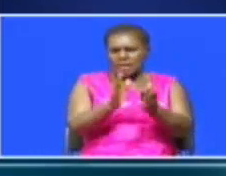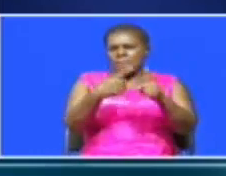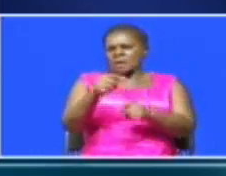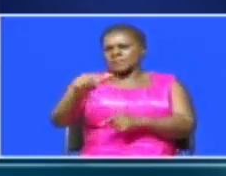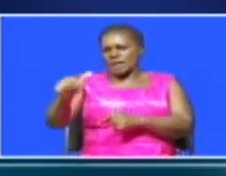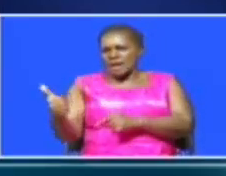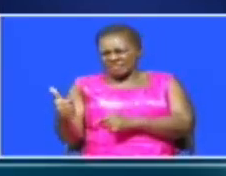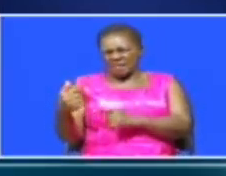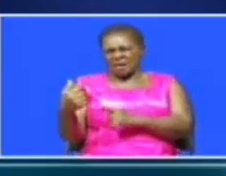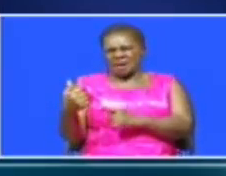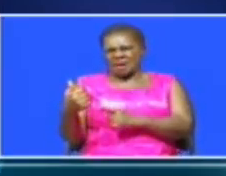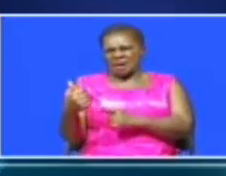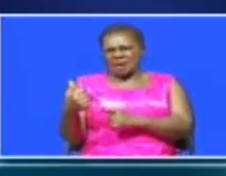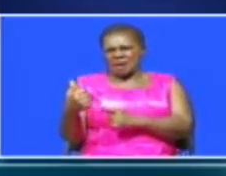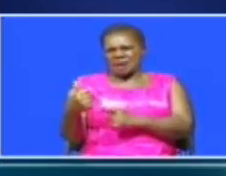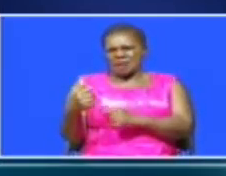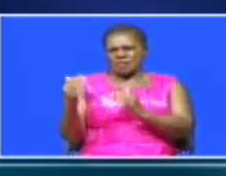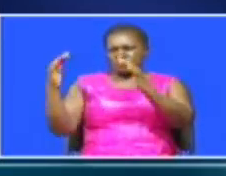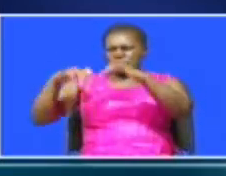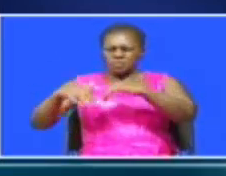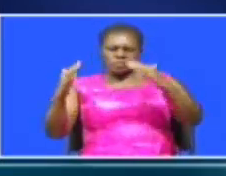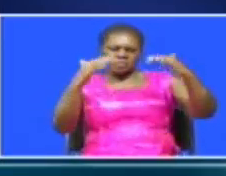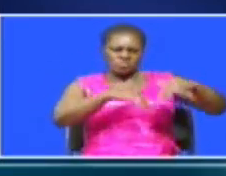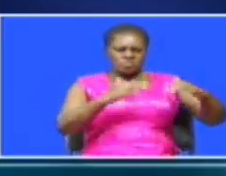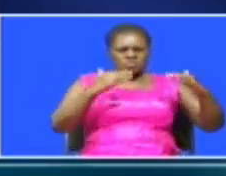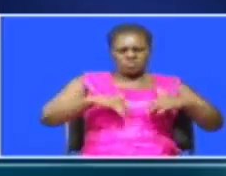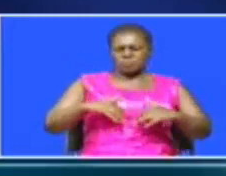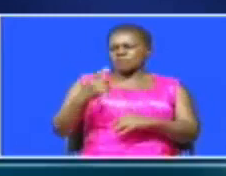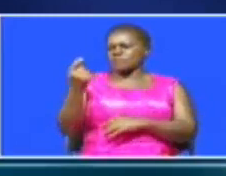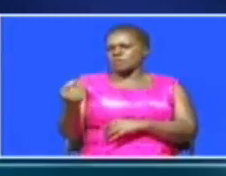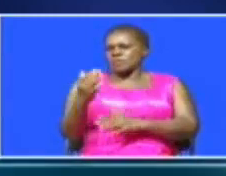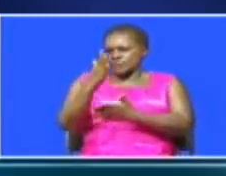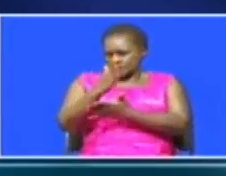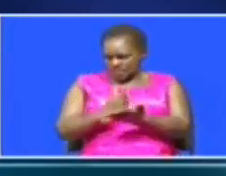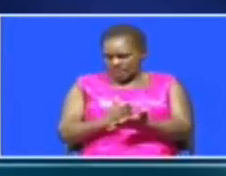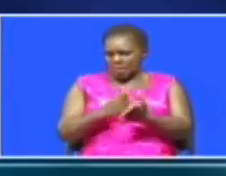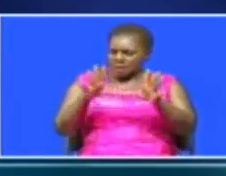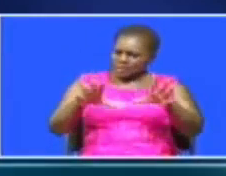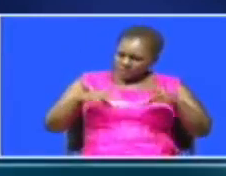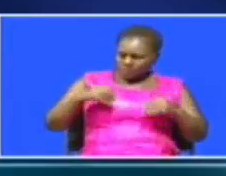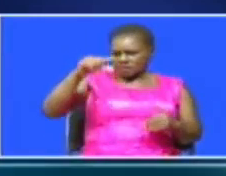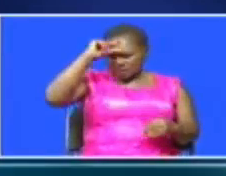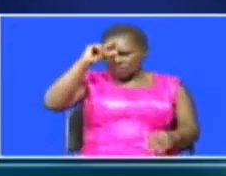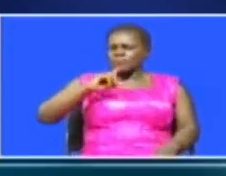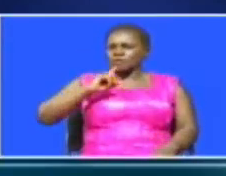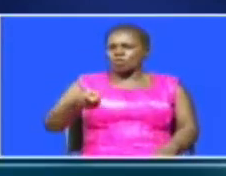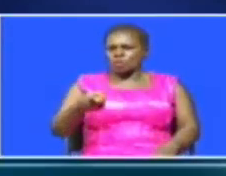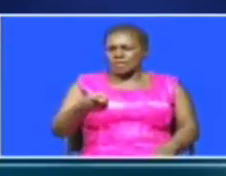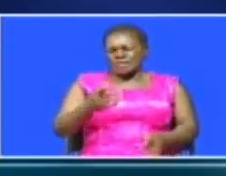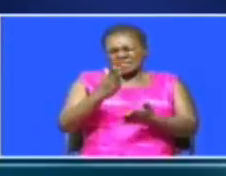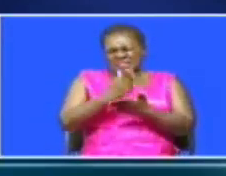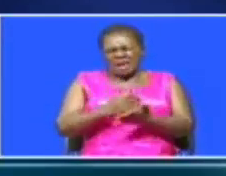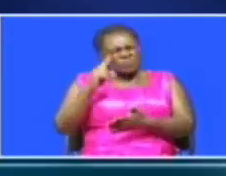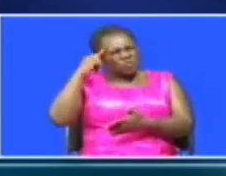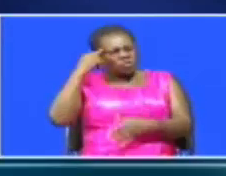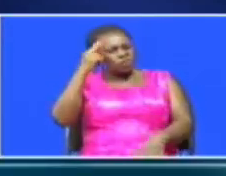mingine kama Kibokoni ilisheheni mikusanyiko ya watu. Kunao waliozingatia sheria za serikali na kunao waliona ni